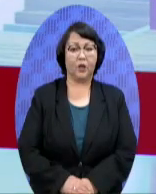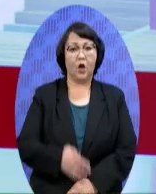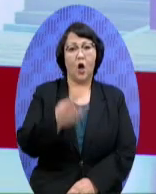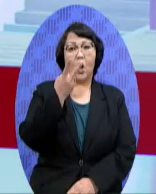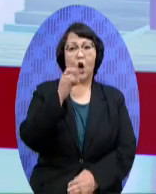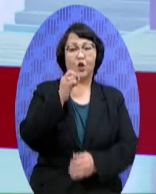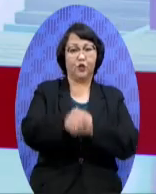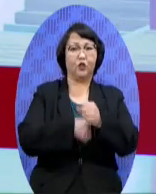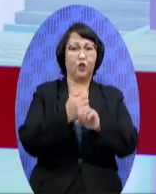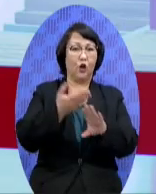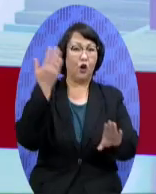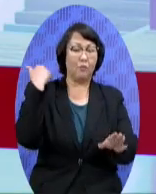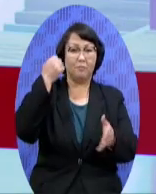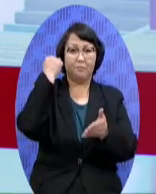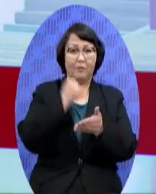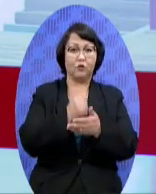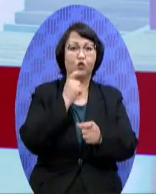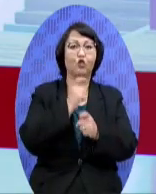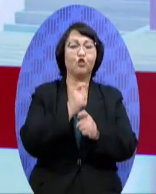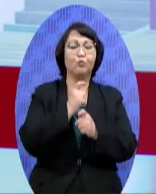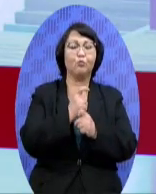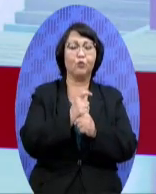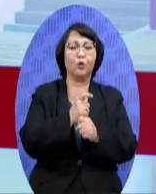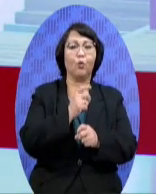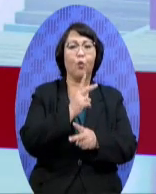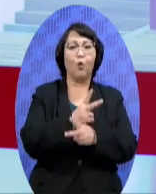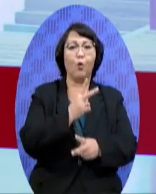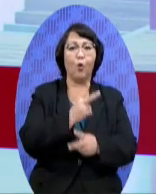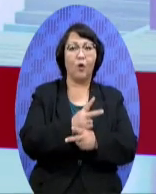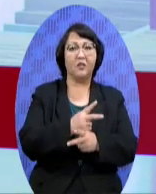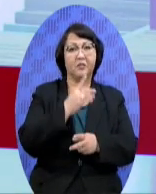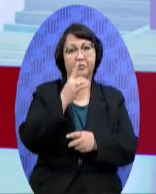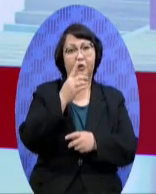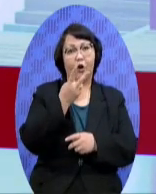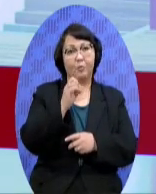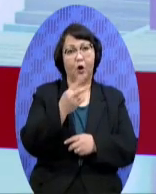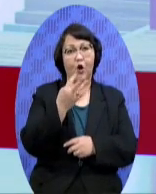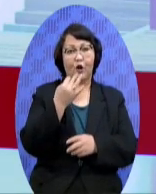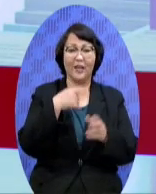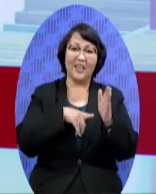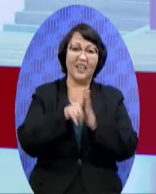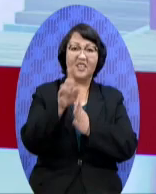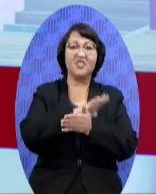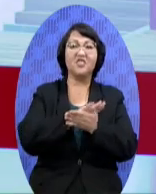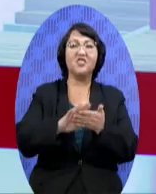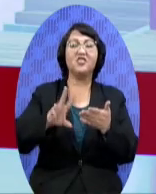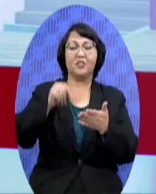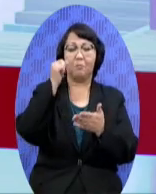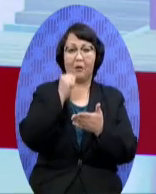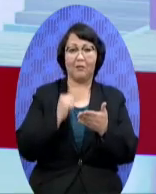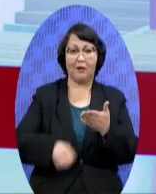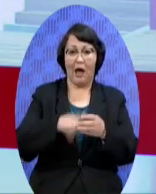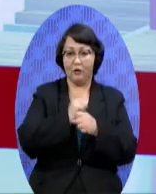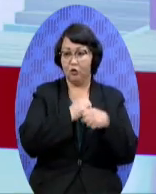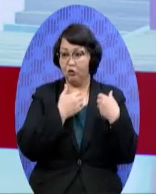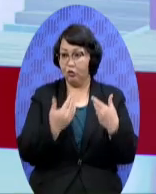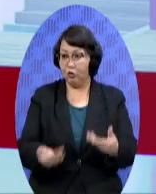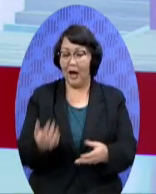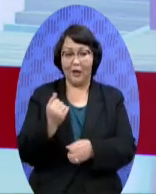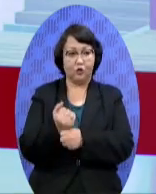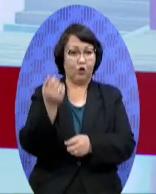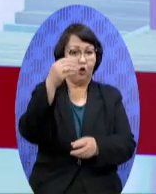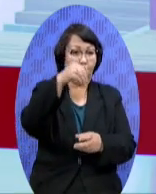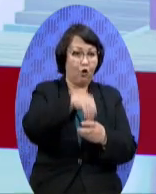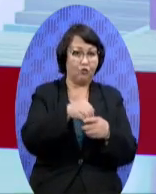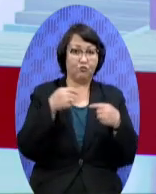20 жилийн өмнө батлсан хөдөлмөрийн хуулийг ирэх жилийн эхээр шинчлэн баталхаар байна. Энэ хуулиар ажил олгогч ажилтан гээд талуудын үүрэг оролцоог